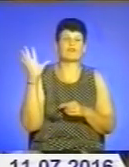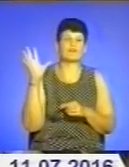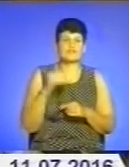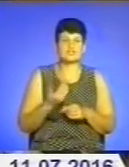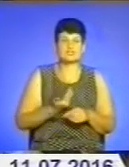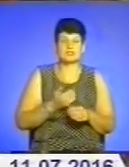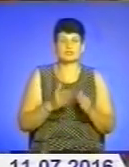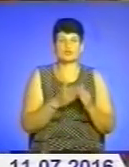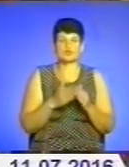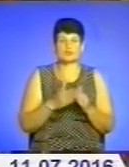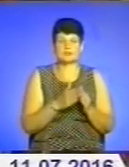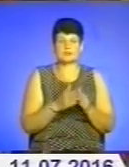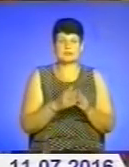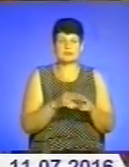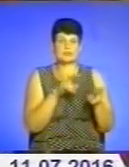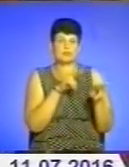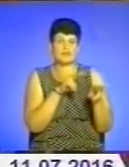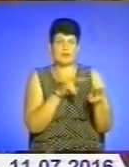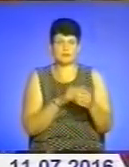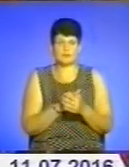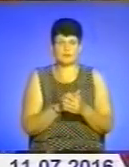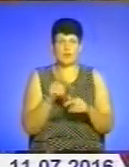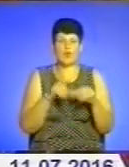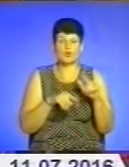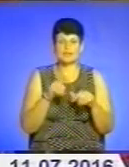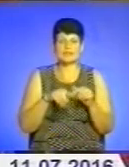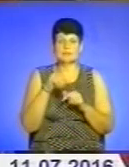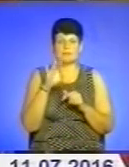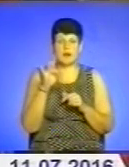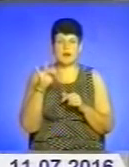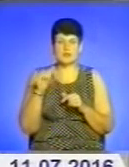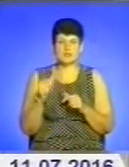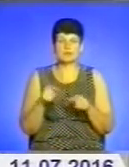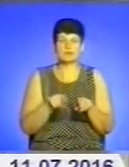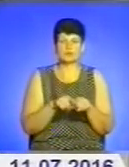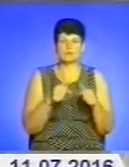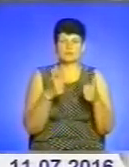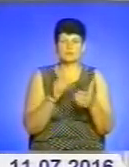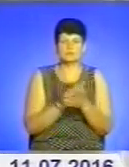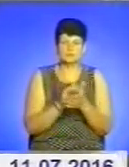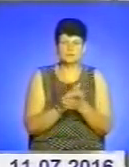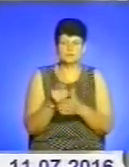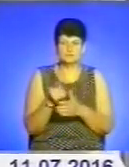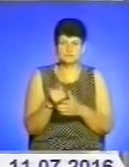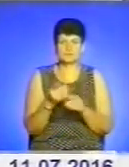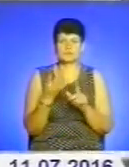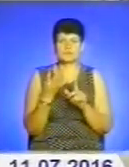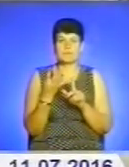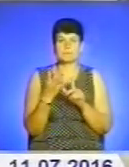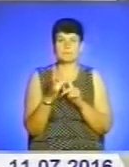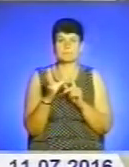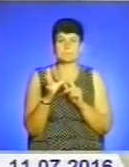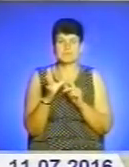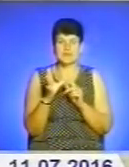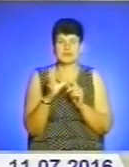по сусідству зі спостерігачкою. Родина зі Збаржа теж добрі знайомі тернополянки. П'ятим у списку жертв мав